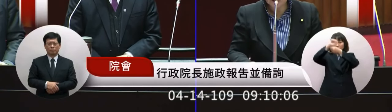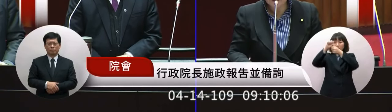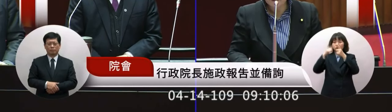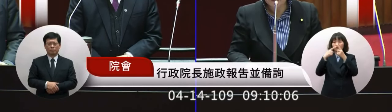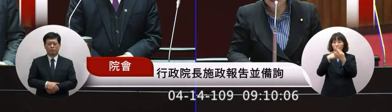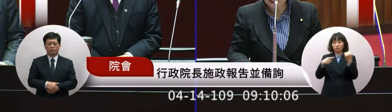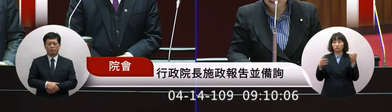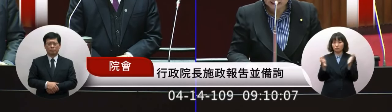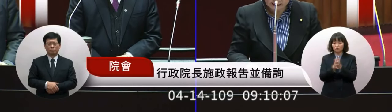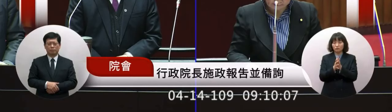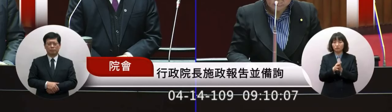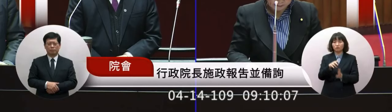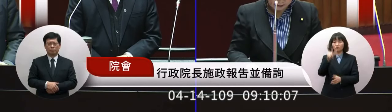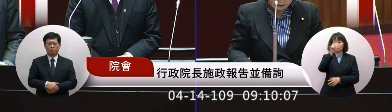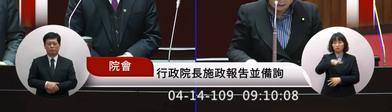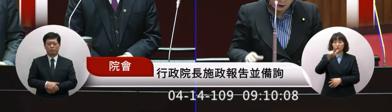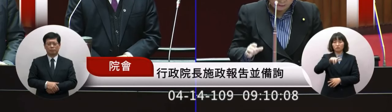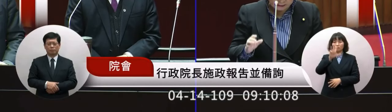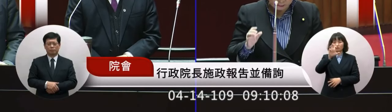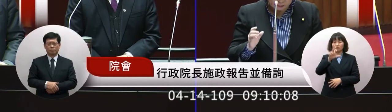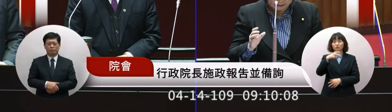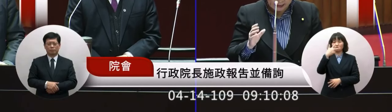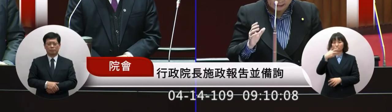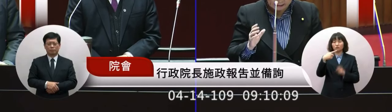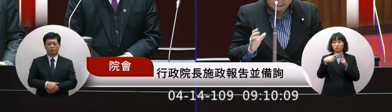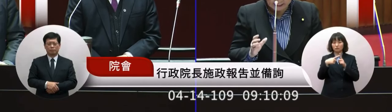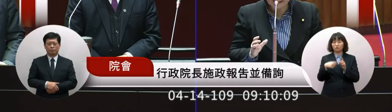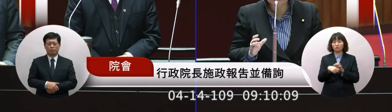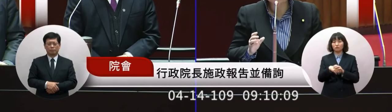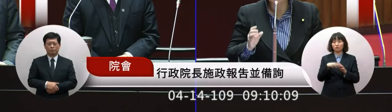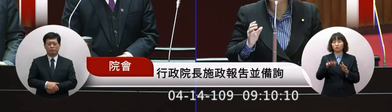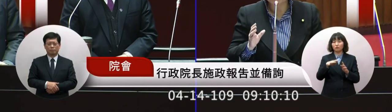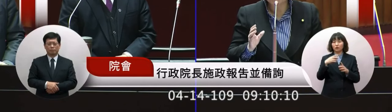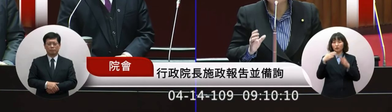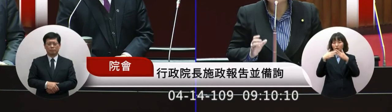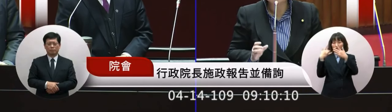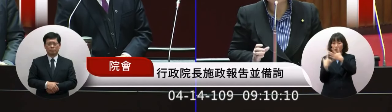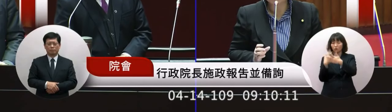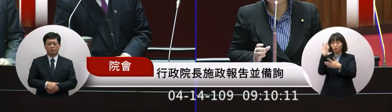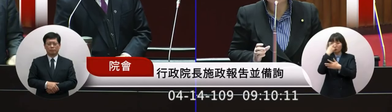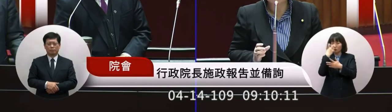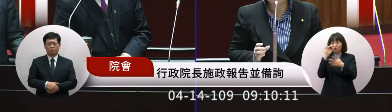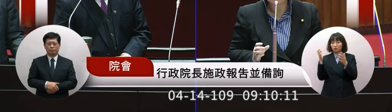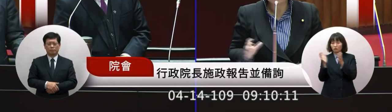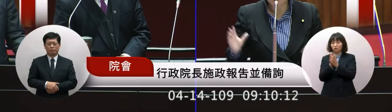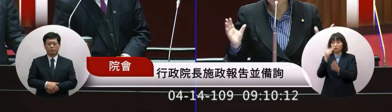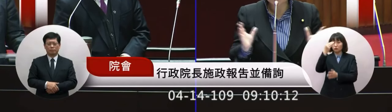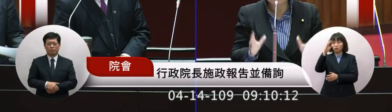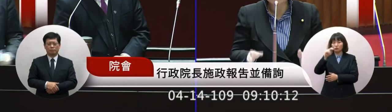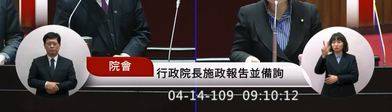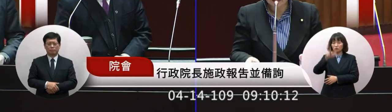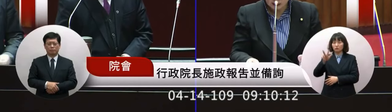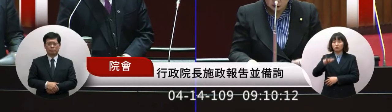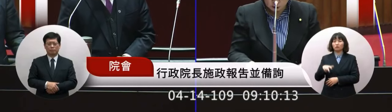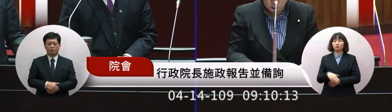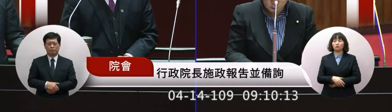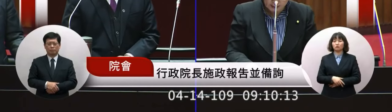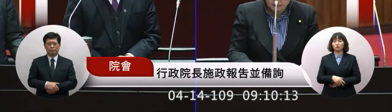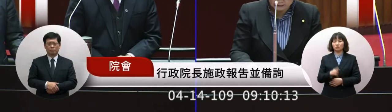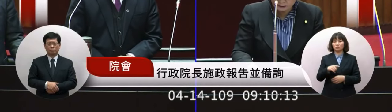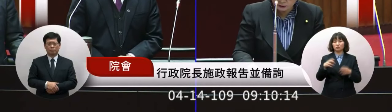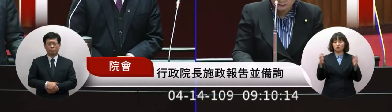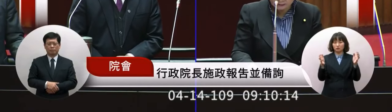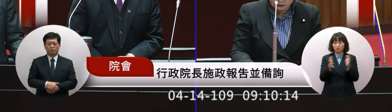到6887人，然后呢，居家检疫呢97000多人，总共加起来